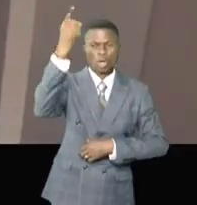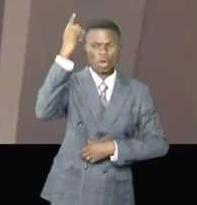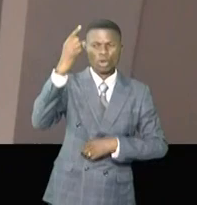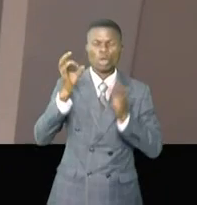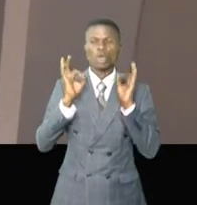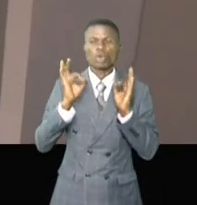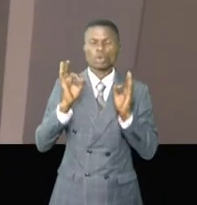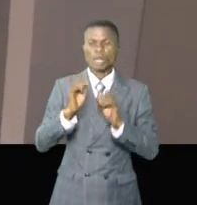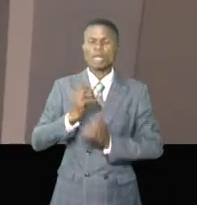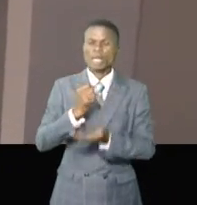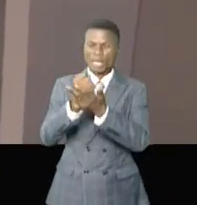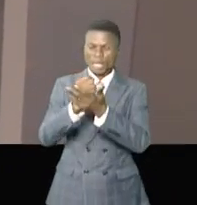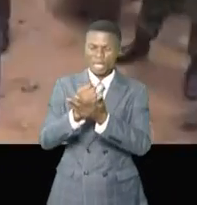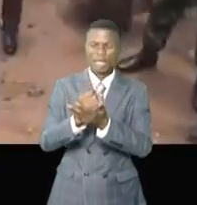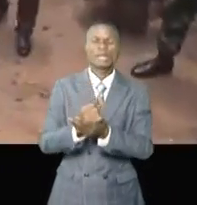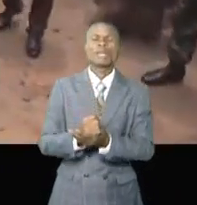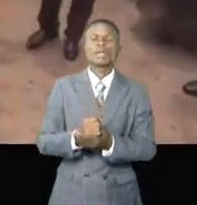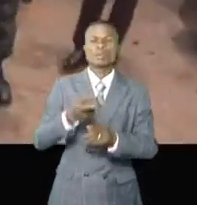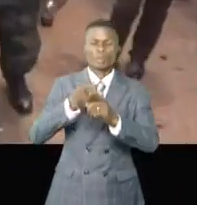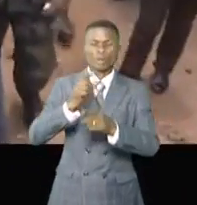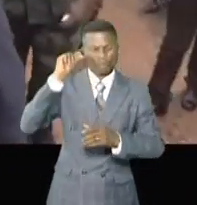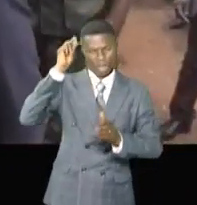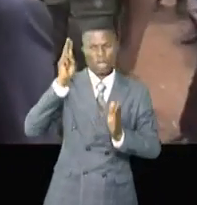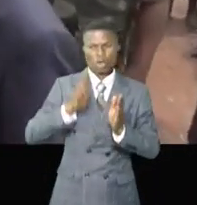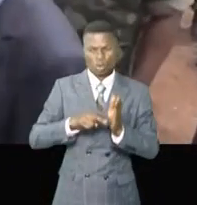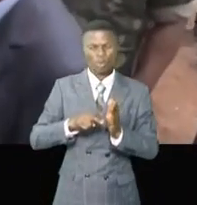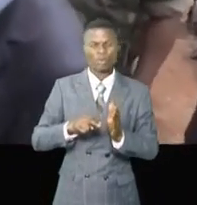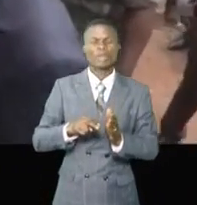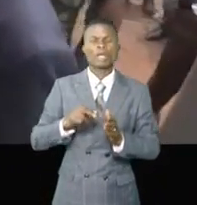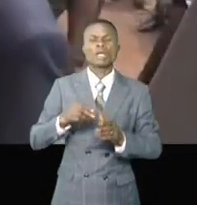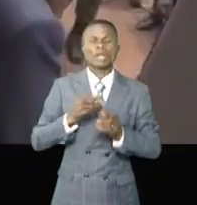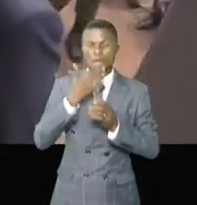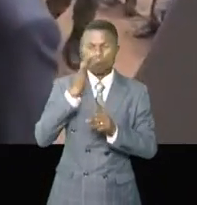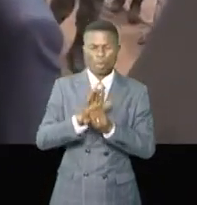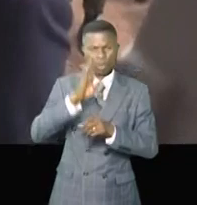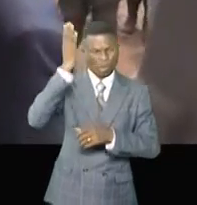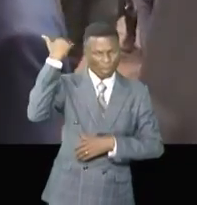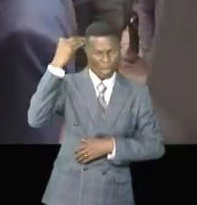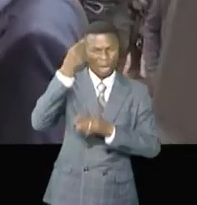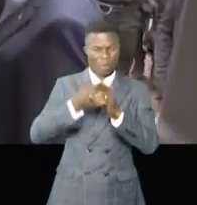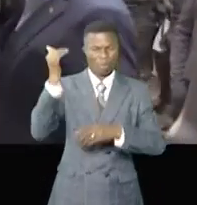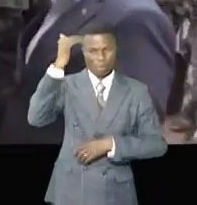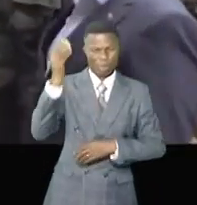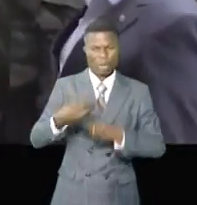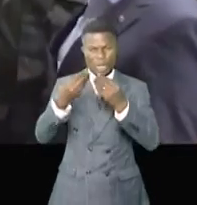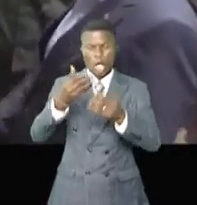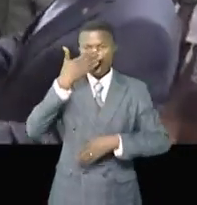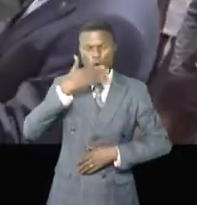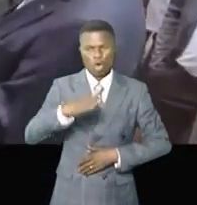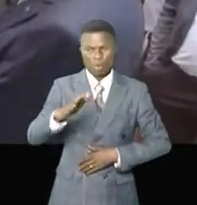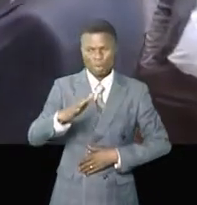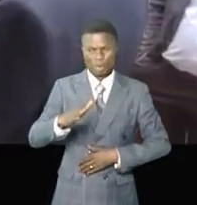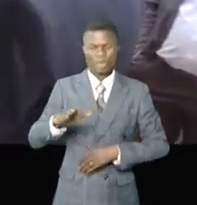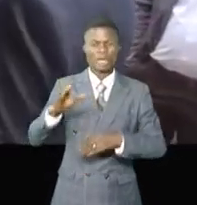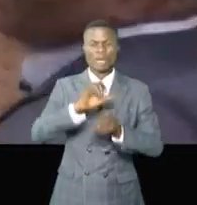du gouverneur Teongwa Bijekasi qui vient ainsi de concrétiser sa promesse faite en décembre de doter cet hôpital qui s'occupe